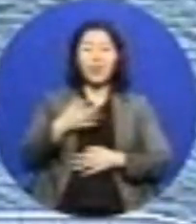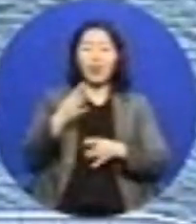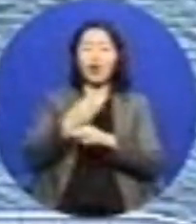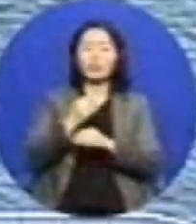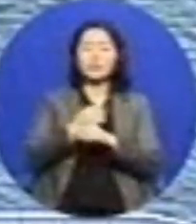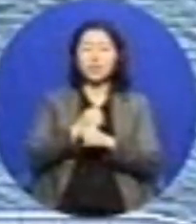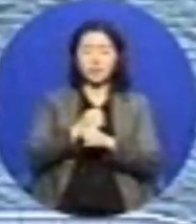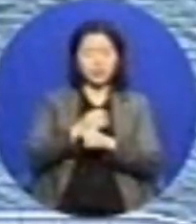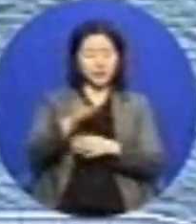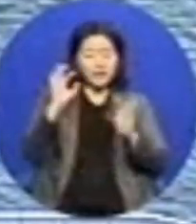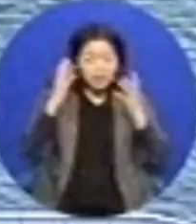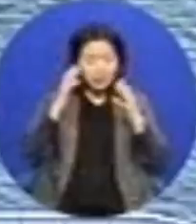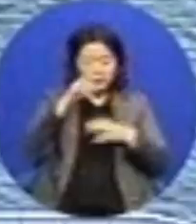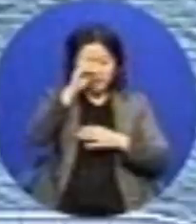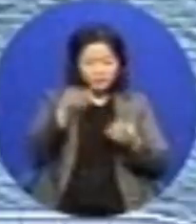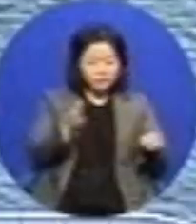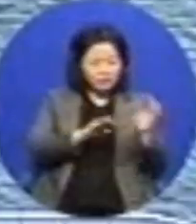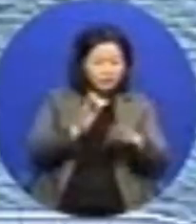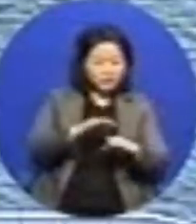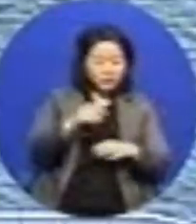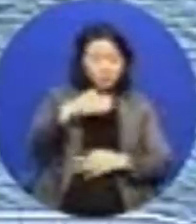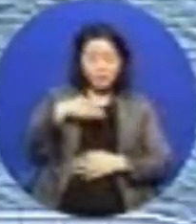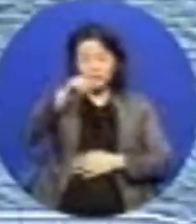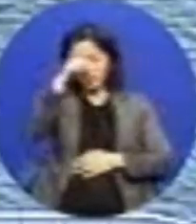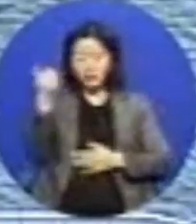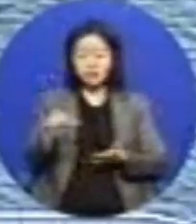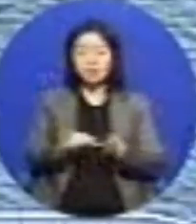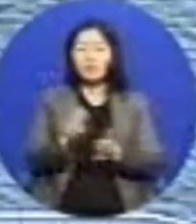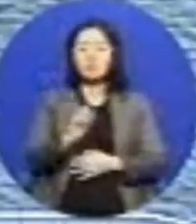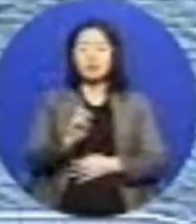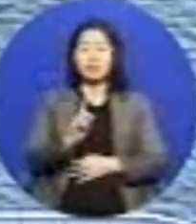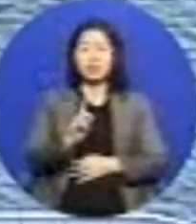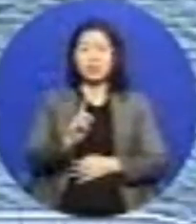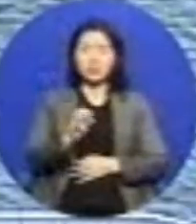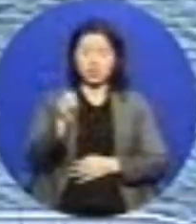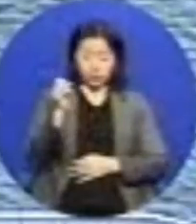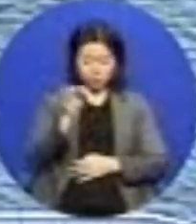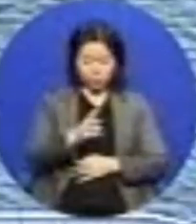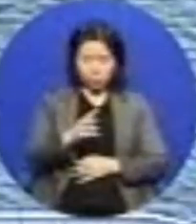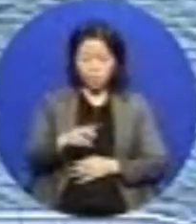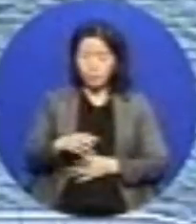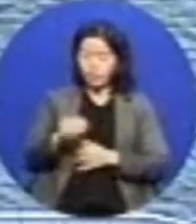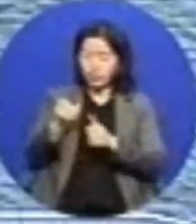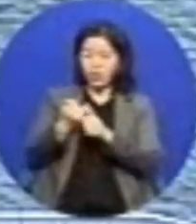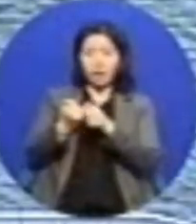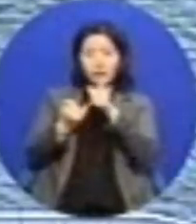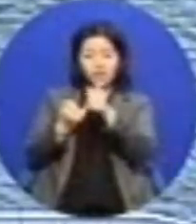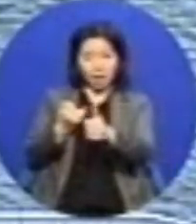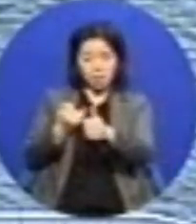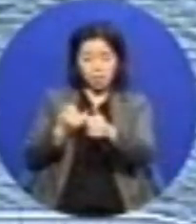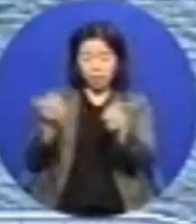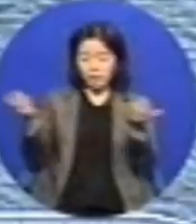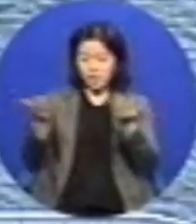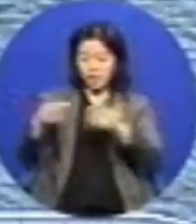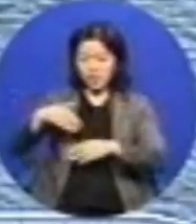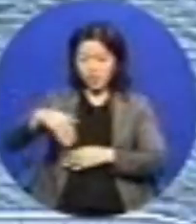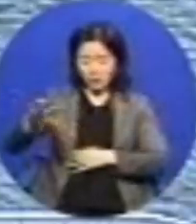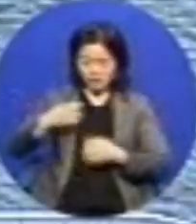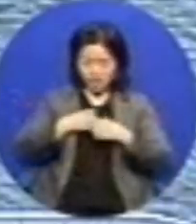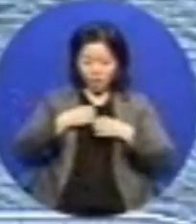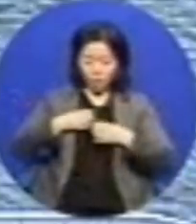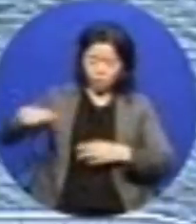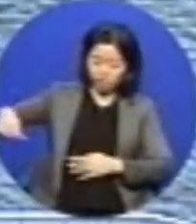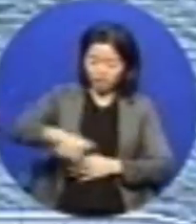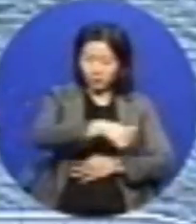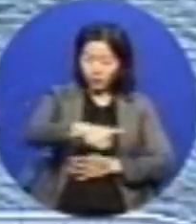말하다가 내 인생을 끝내야 되나 남편 출근 할 때 와 s 달여 주면서 여러분